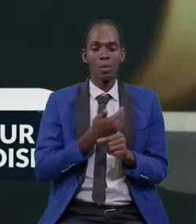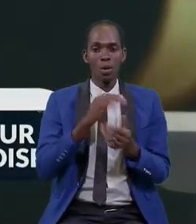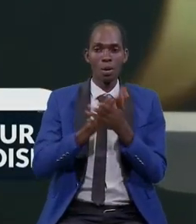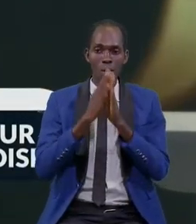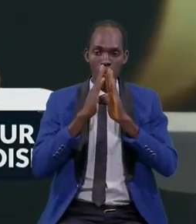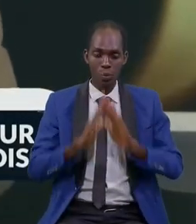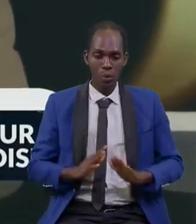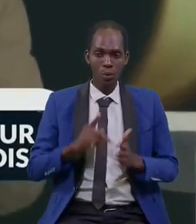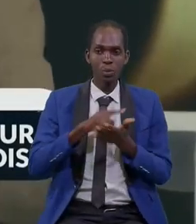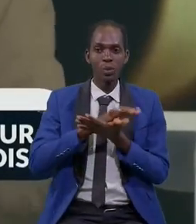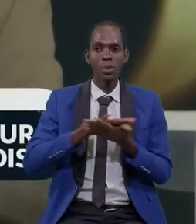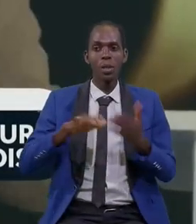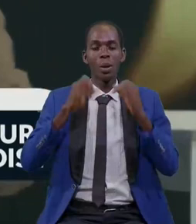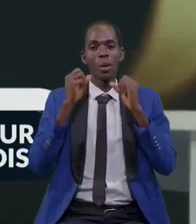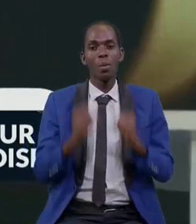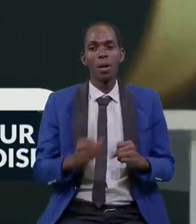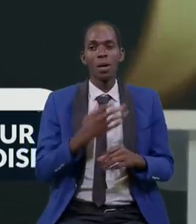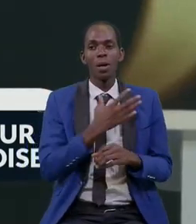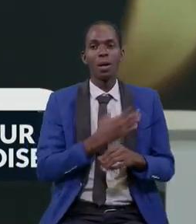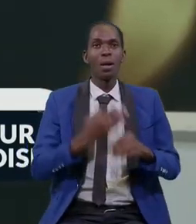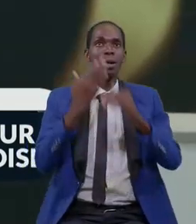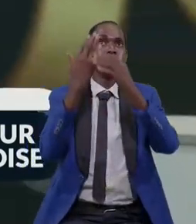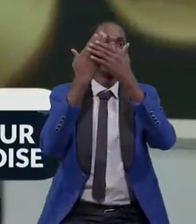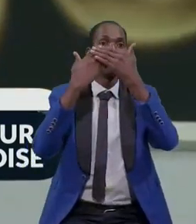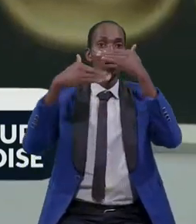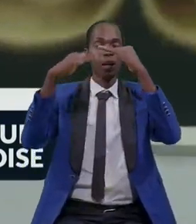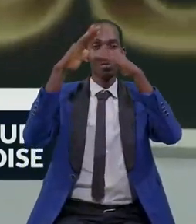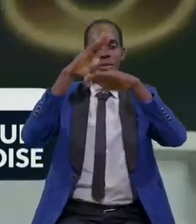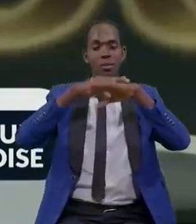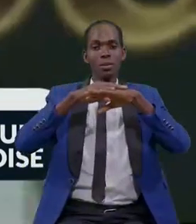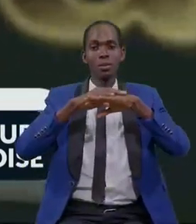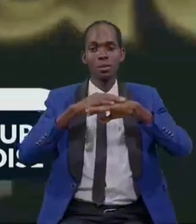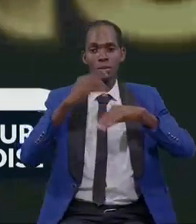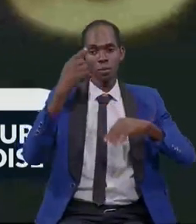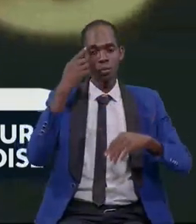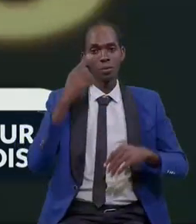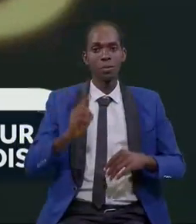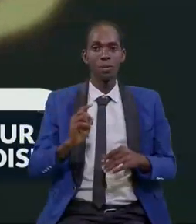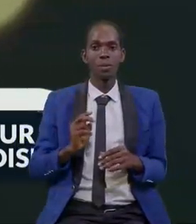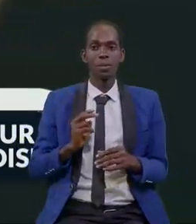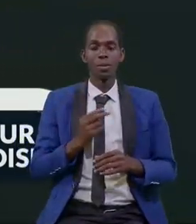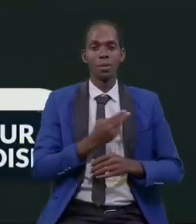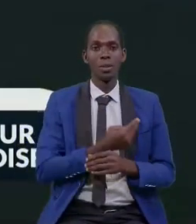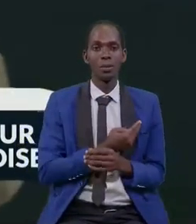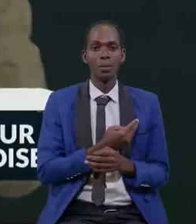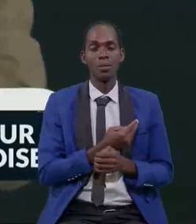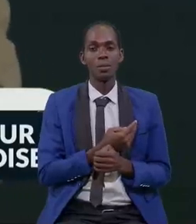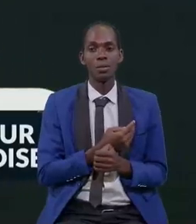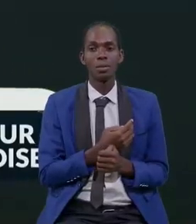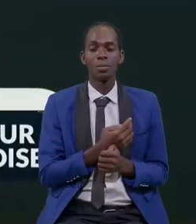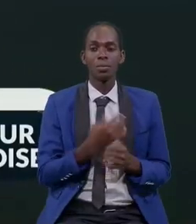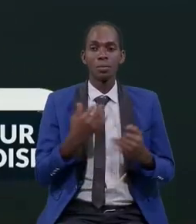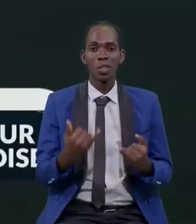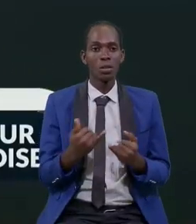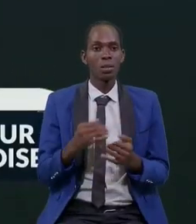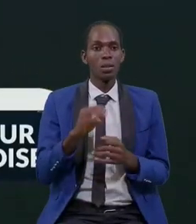Pureté, qui obtient notre paix, notre pureté, notre puissance et le paradis. Nous sommes en Éphésiens